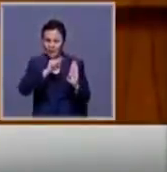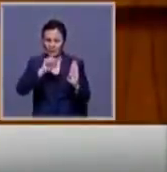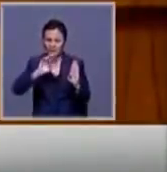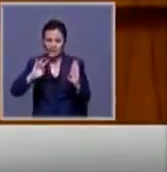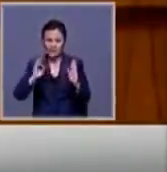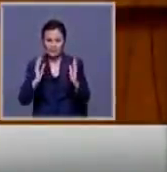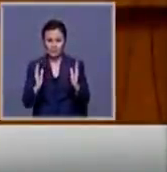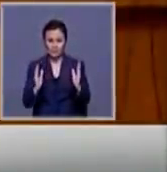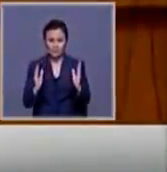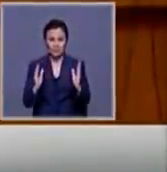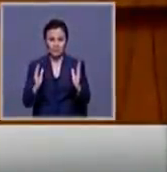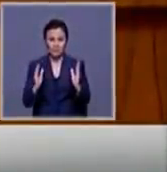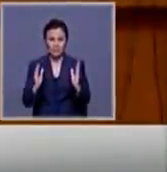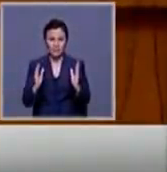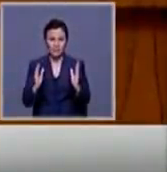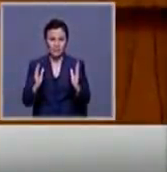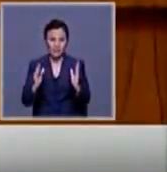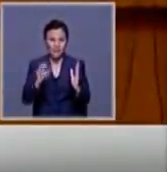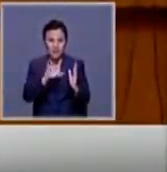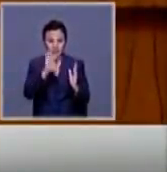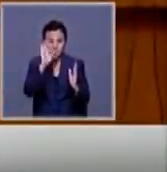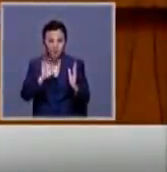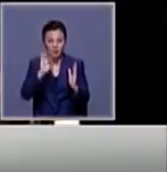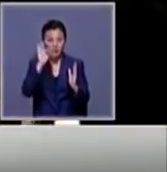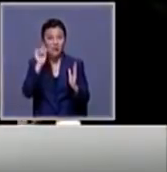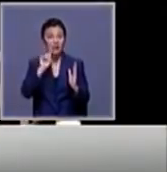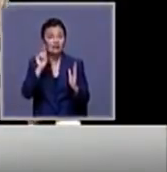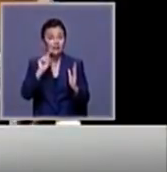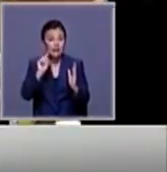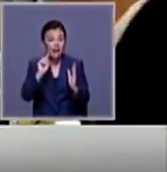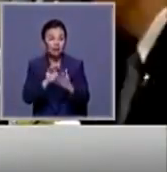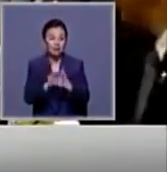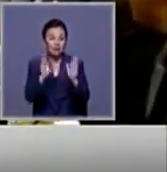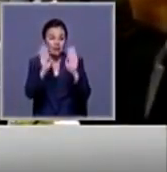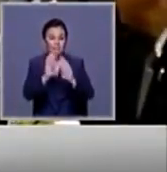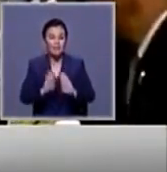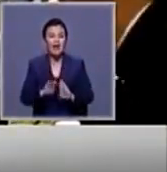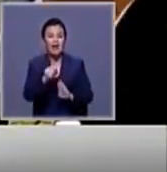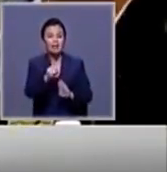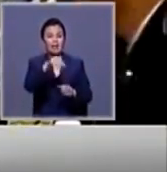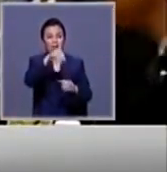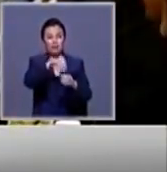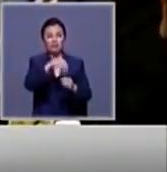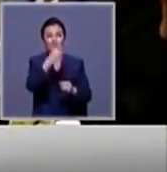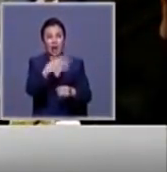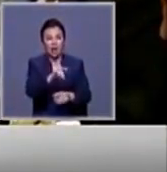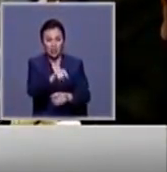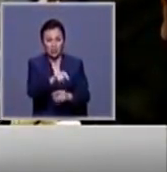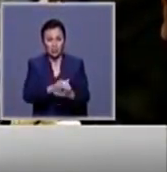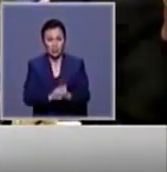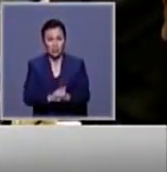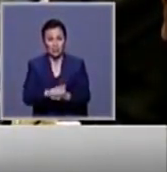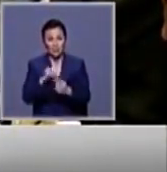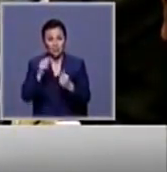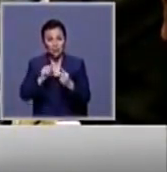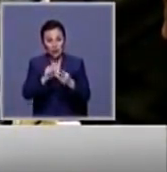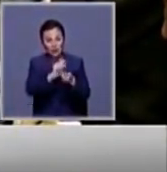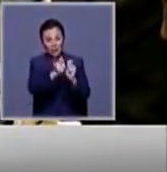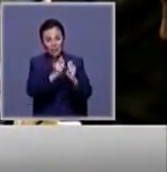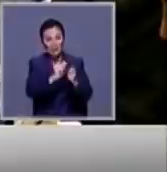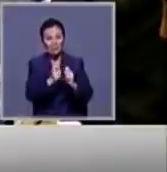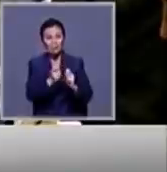มันจะเลือกกันที่ไหนมันก็เลือกตามที่ที่เขาวางไว้นั่นแหละตามกฎหมายที่วางไว้ตั้งแต่แรกก็มีการดัดแปลง